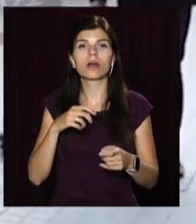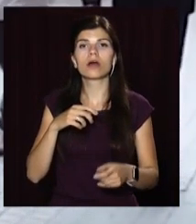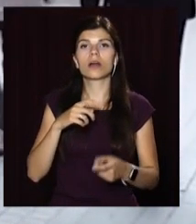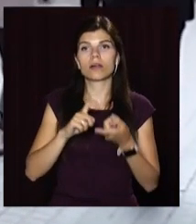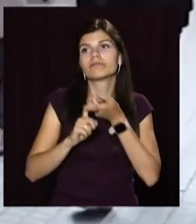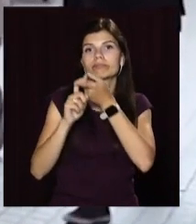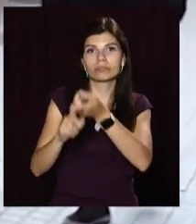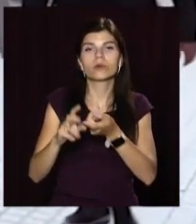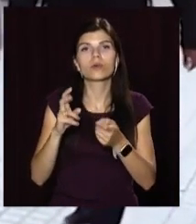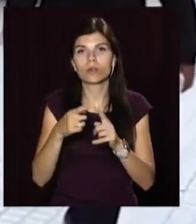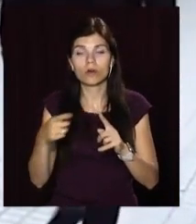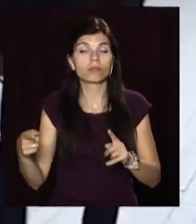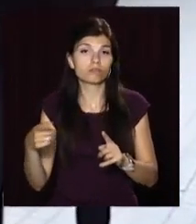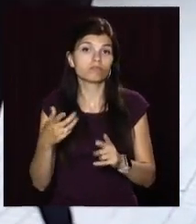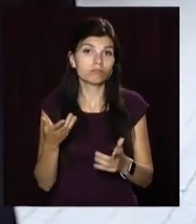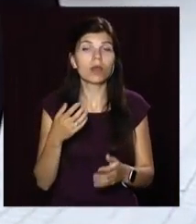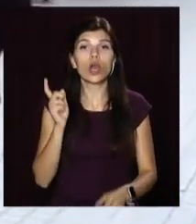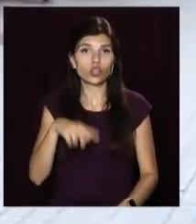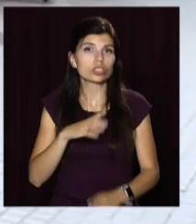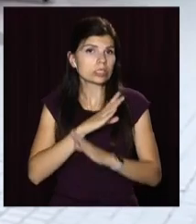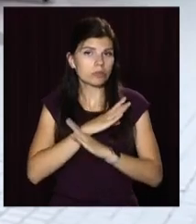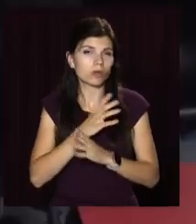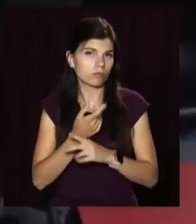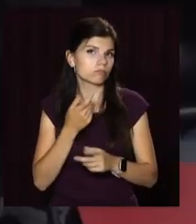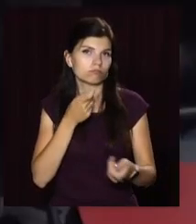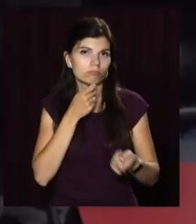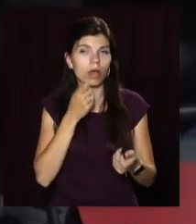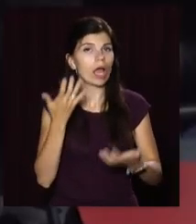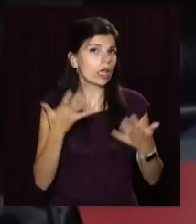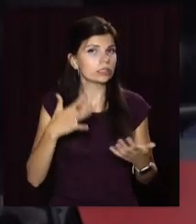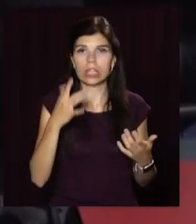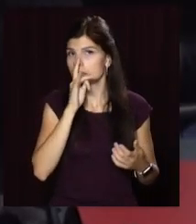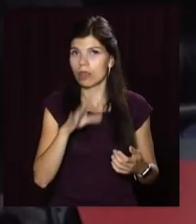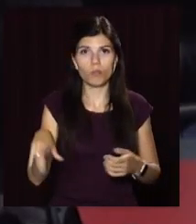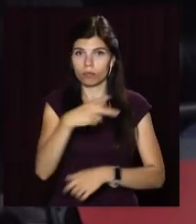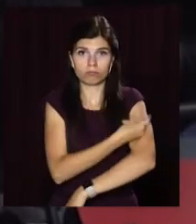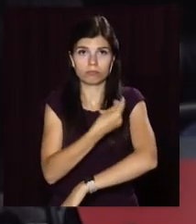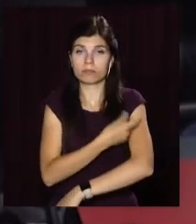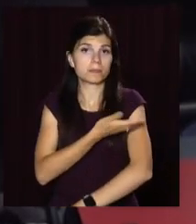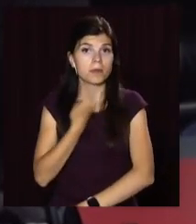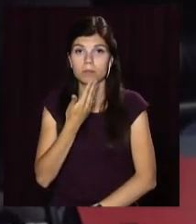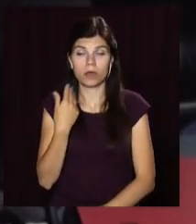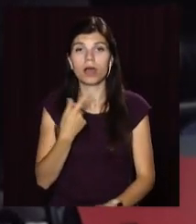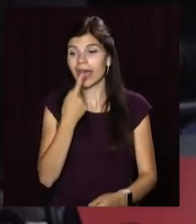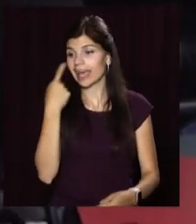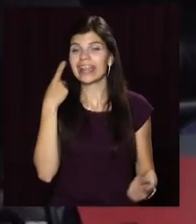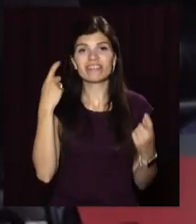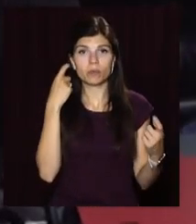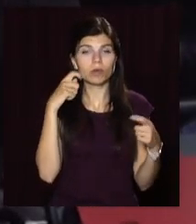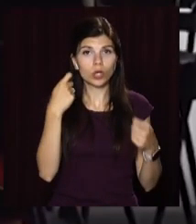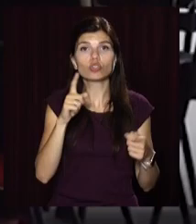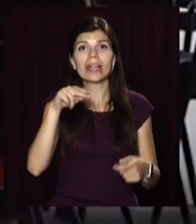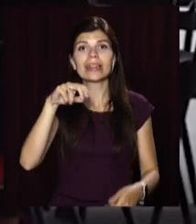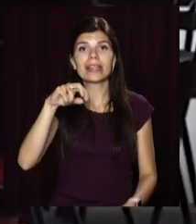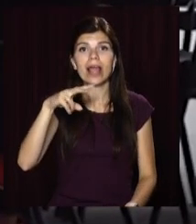населення, важкого перебігу недуги і навіть смерті, якщо вони не будуть повністю імунізовані. Попередні дані свідчать, що дельта